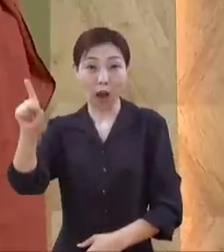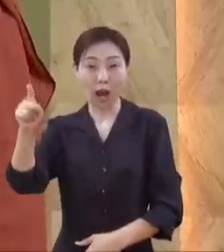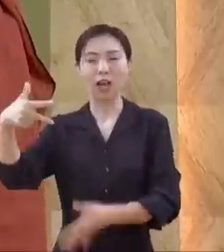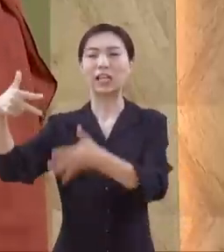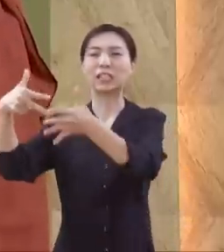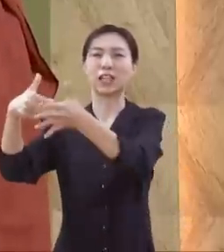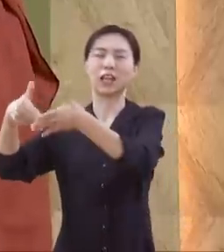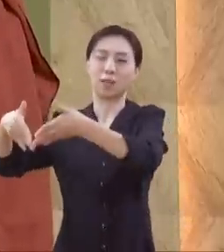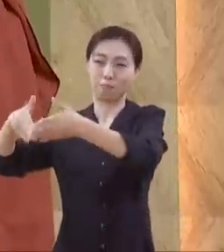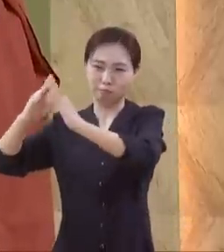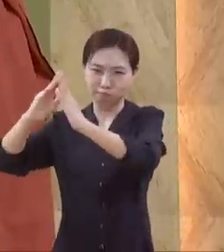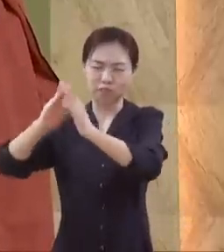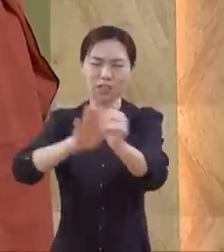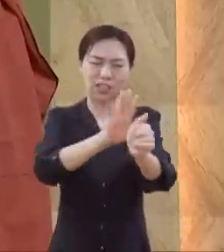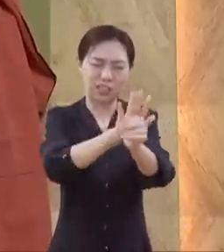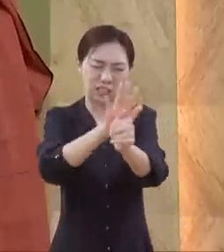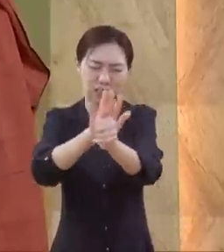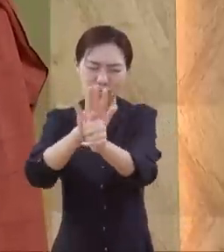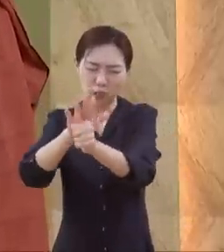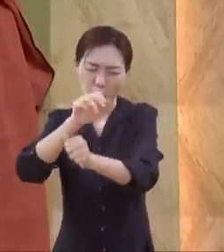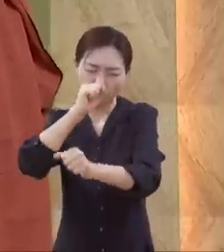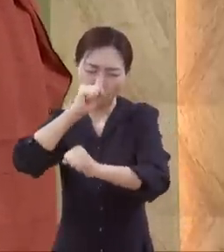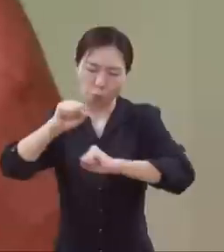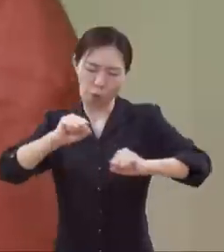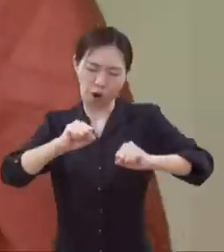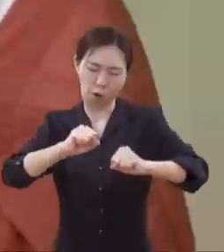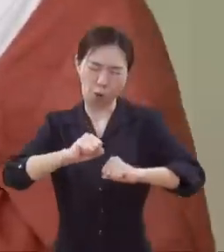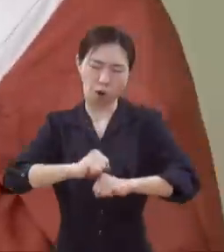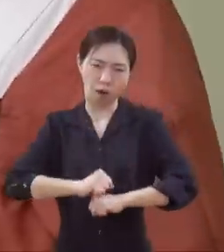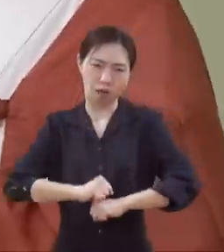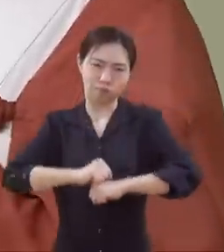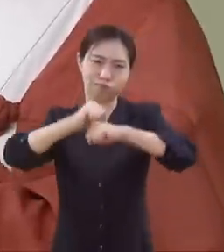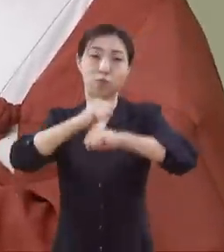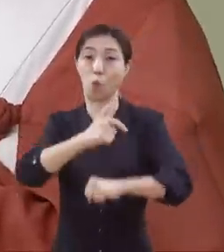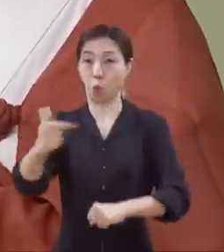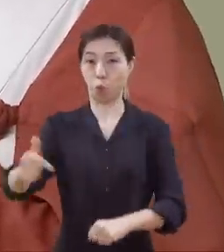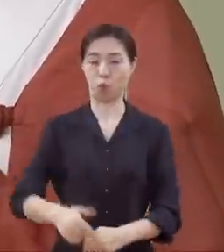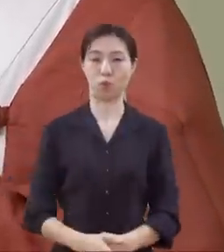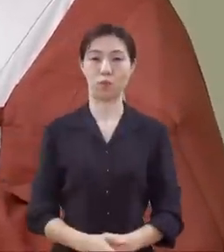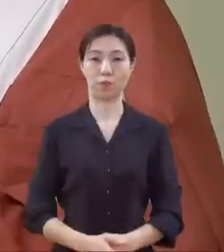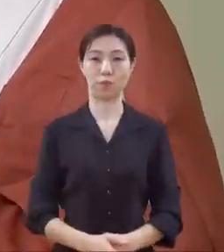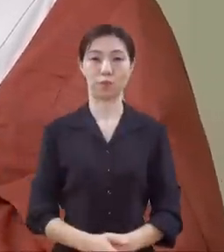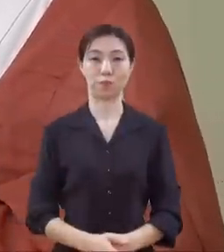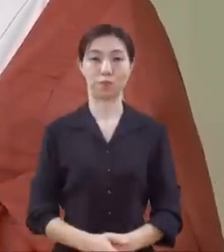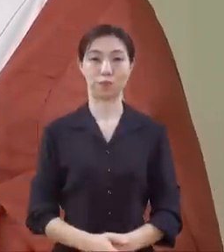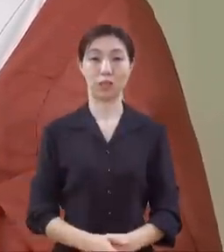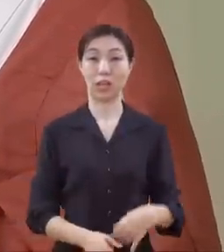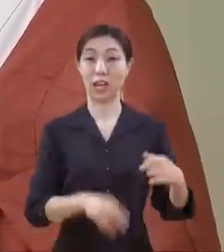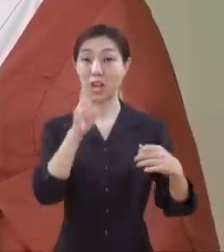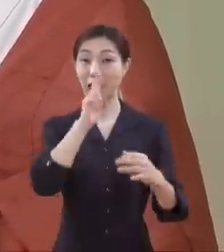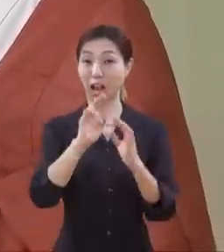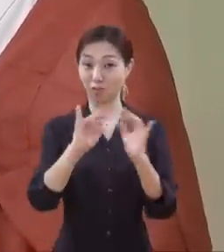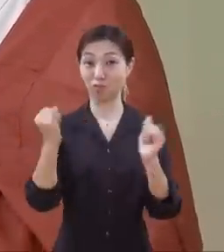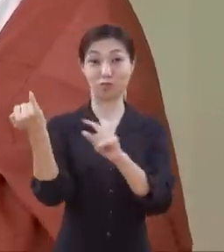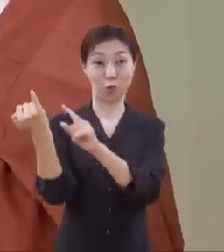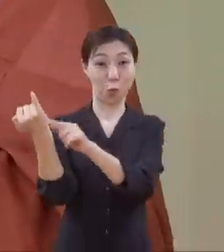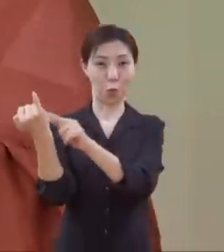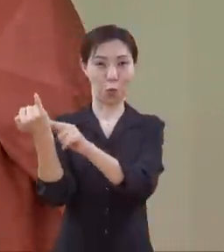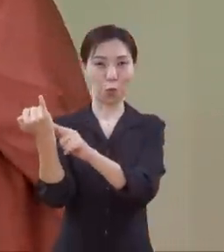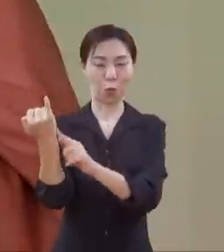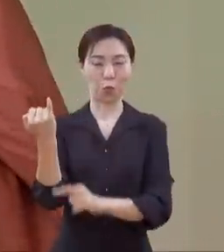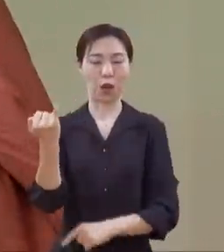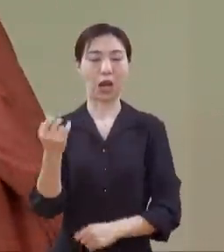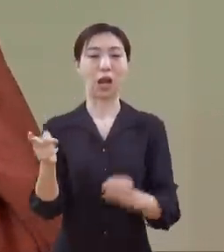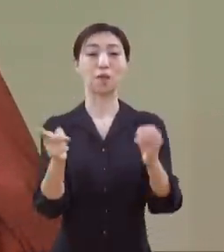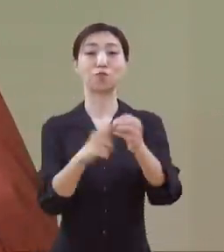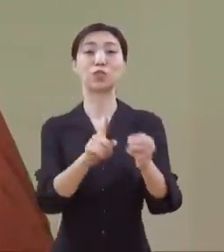일도 굉장히 많이 하셨더라구요 그래서이 백년하 불자님께서 그렇게 이제